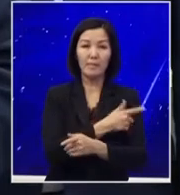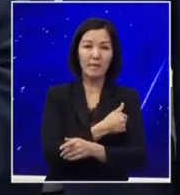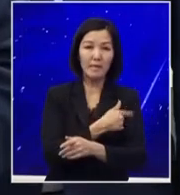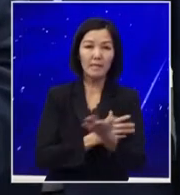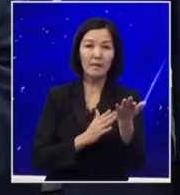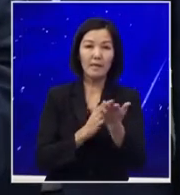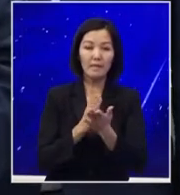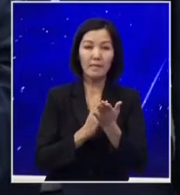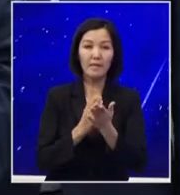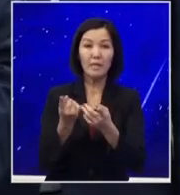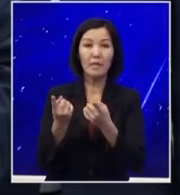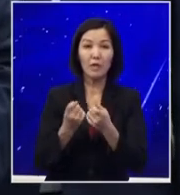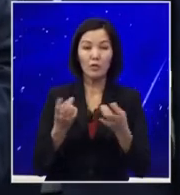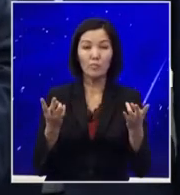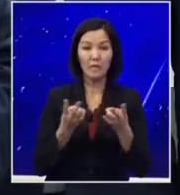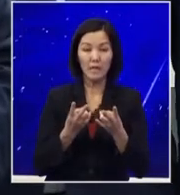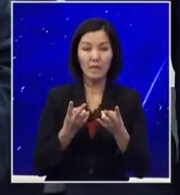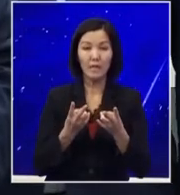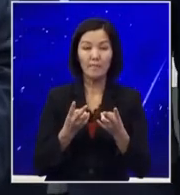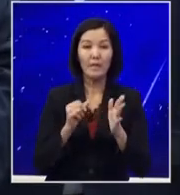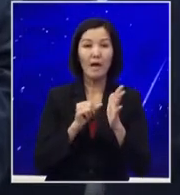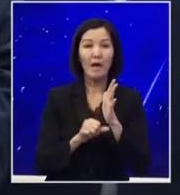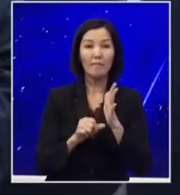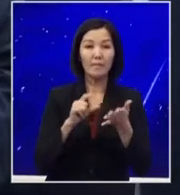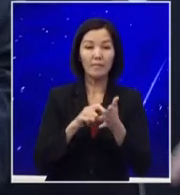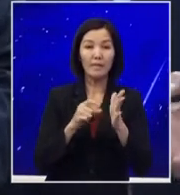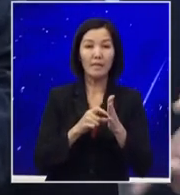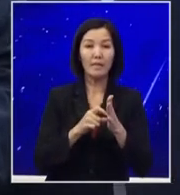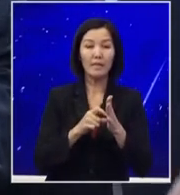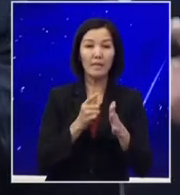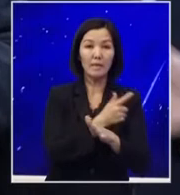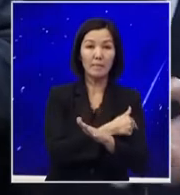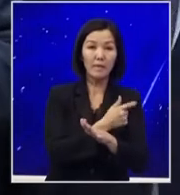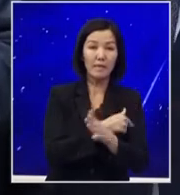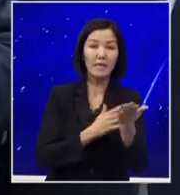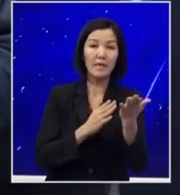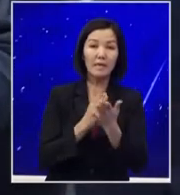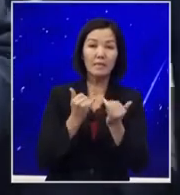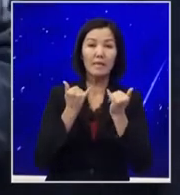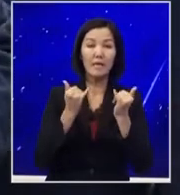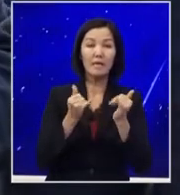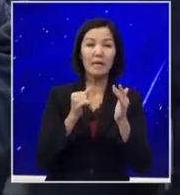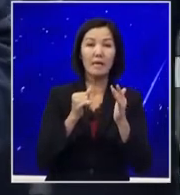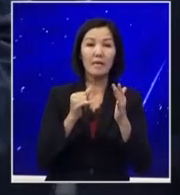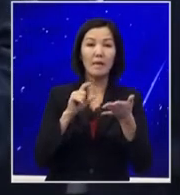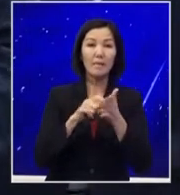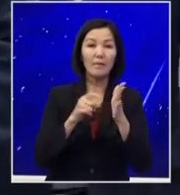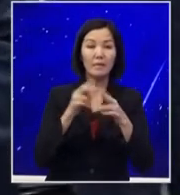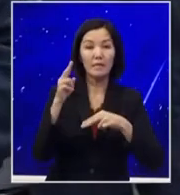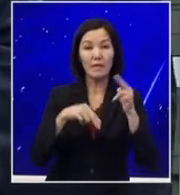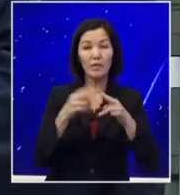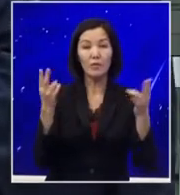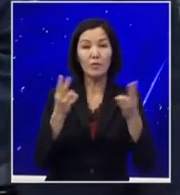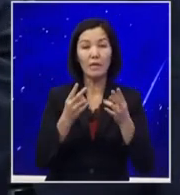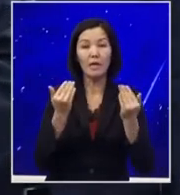дом построим. Тұрғыны 60 пәтерлі, да? Да, 60-квартирный. И плюс я сказал, вот сейчас